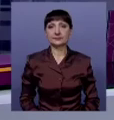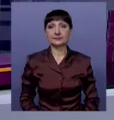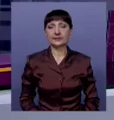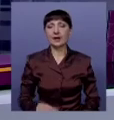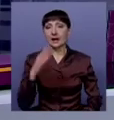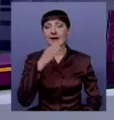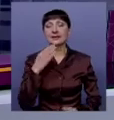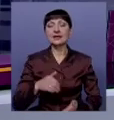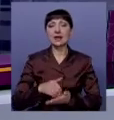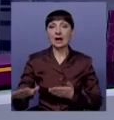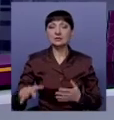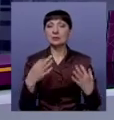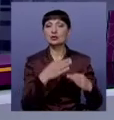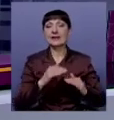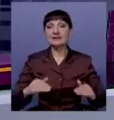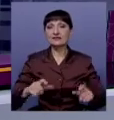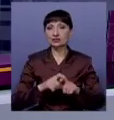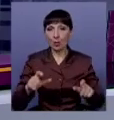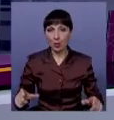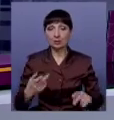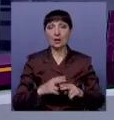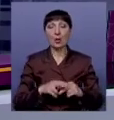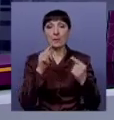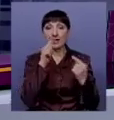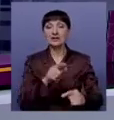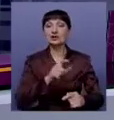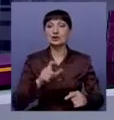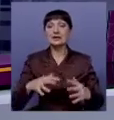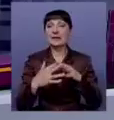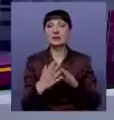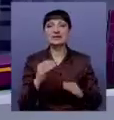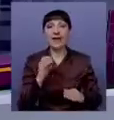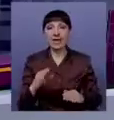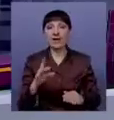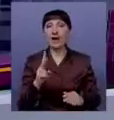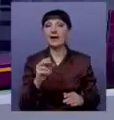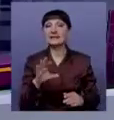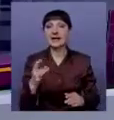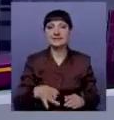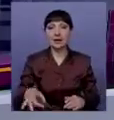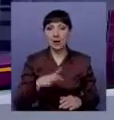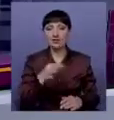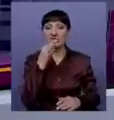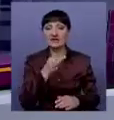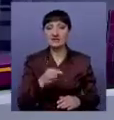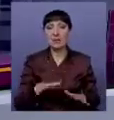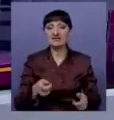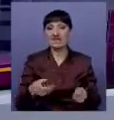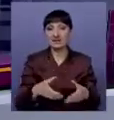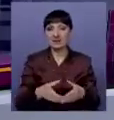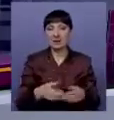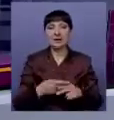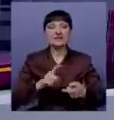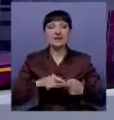родители отказываются отпускать детей в школу такой протест жителей посёлка эссо его в карасайском районе выразили местным властям это